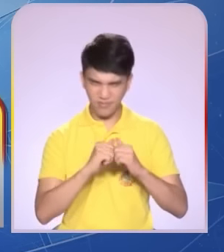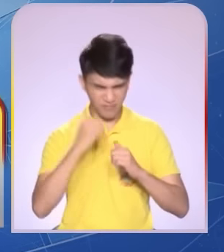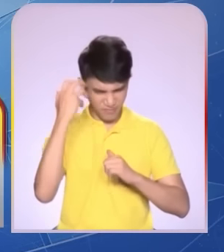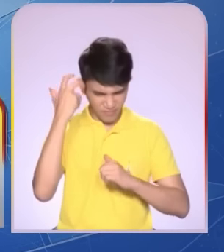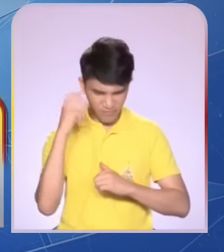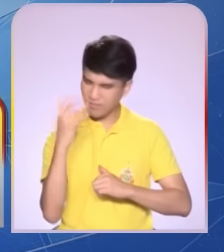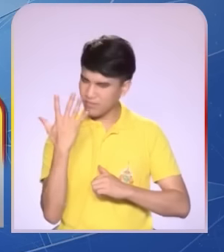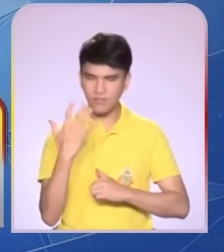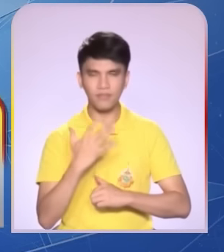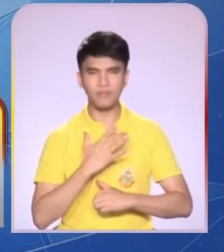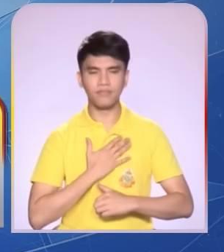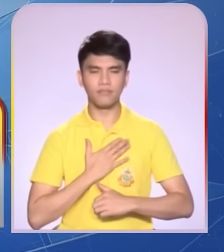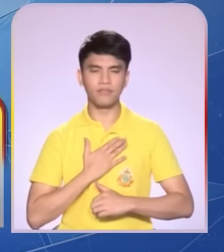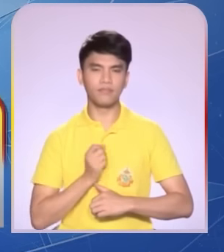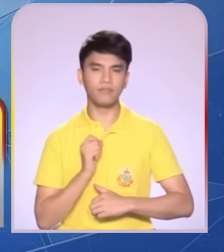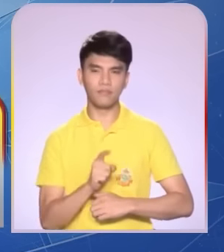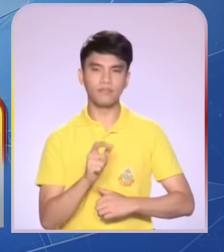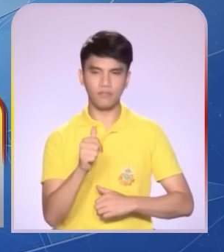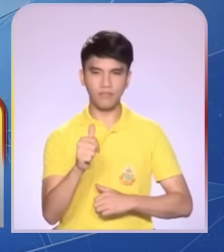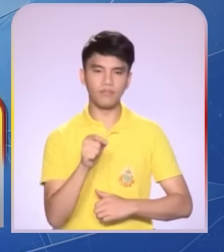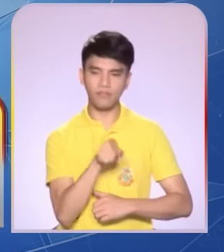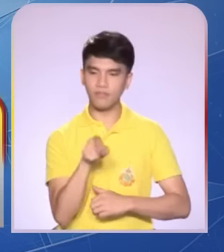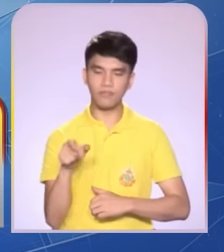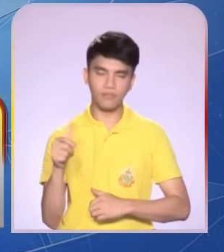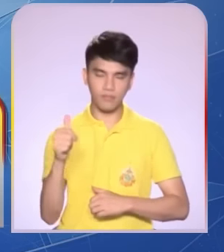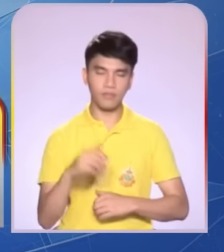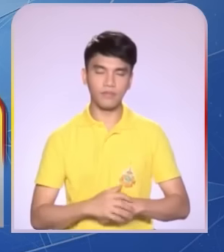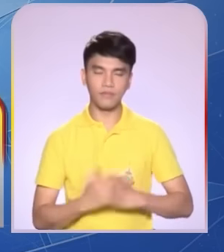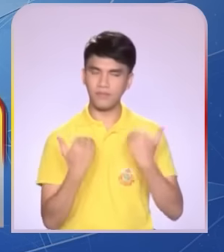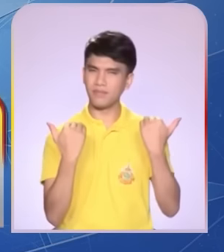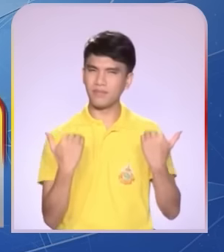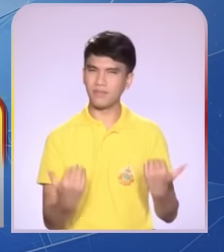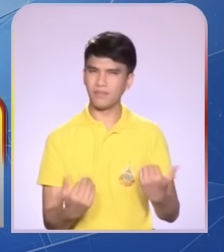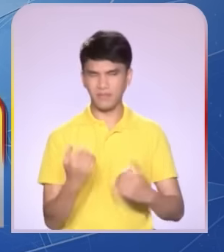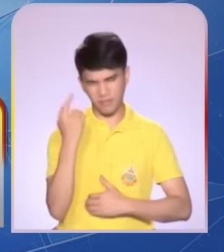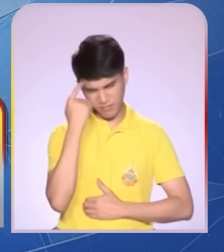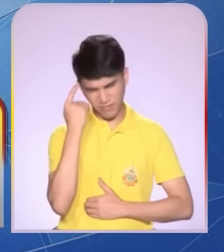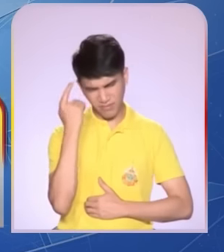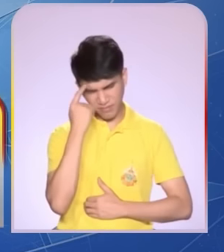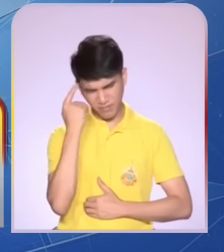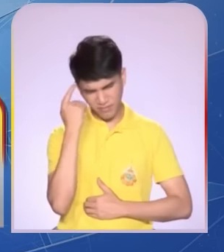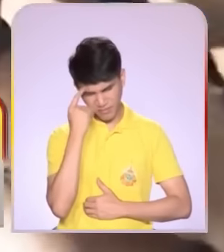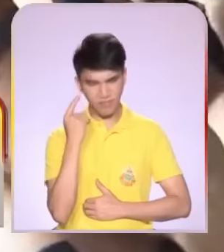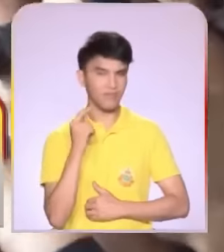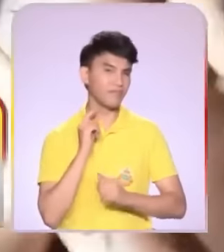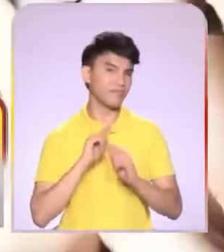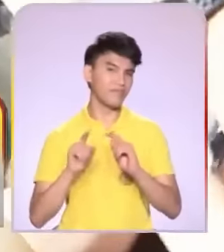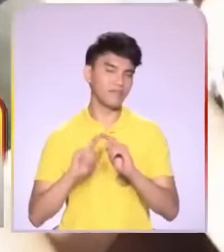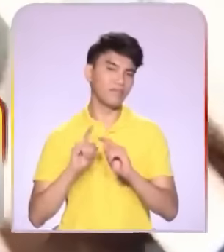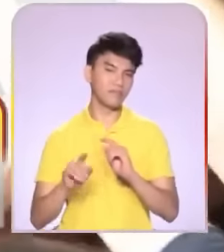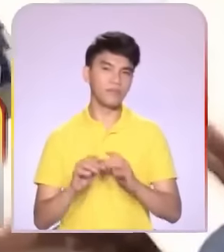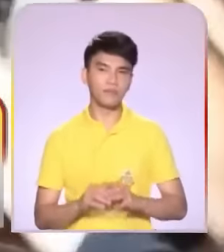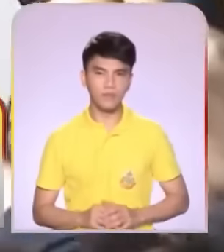องกังวลให้พี่มากกว่านี้จะทำอะไรดีดนิ้วได้เลยงานนี้ชาวเน็ตนะฮะก็เดากันไปต่างๆนาน